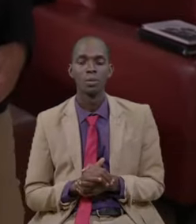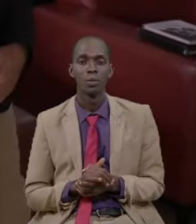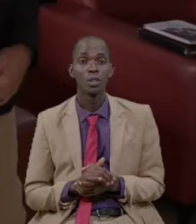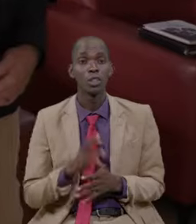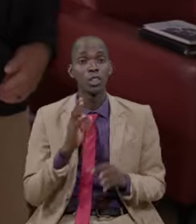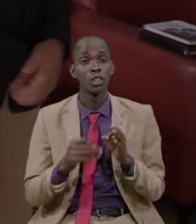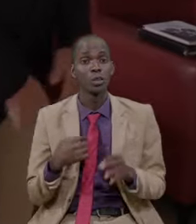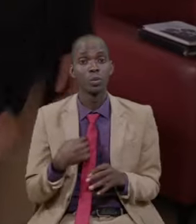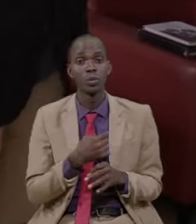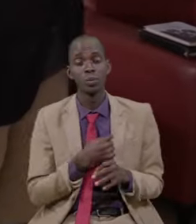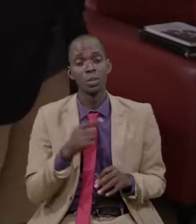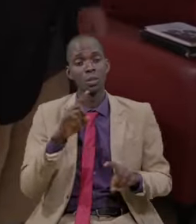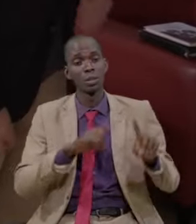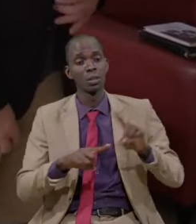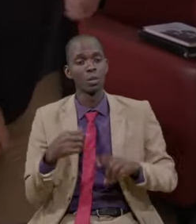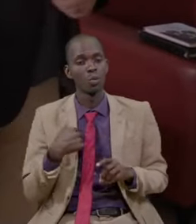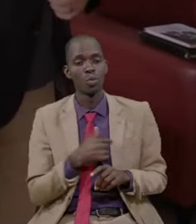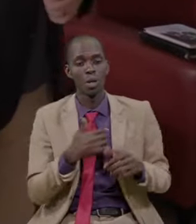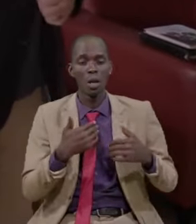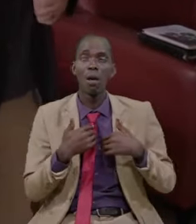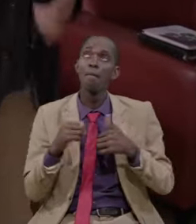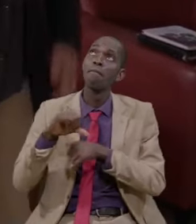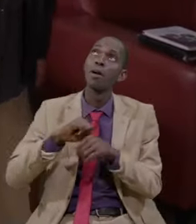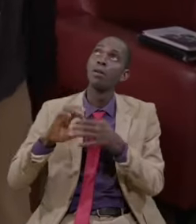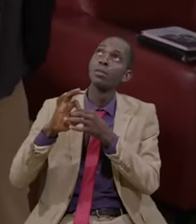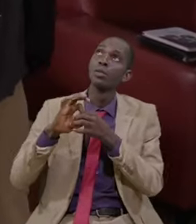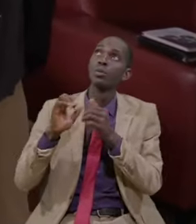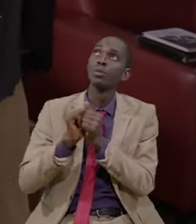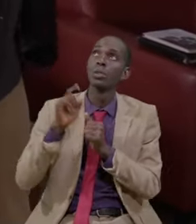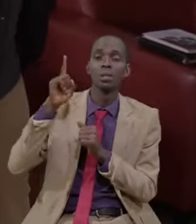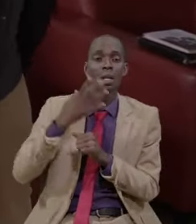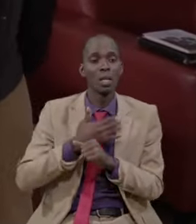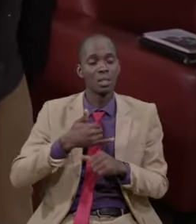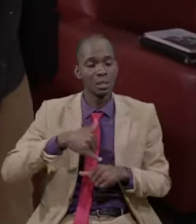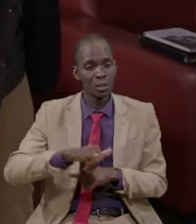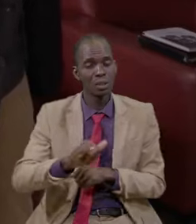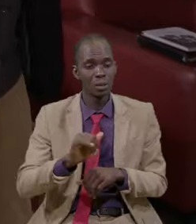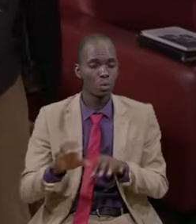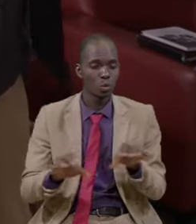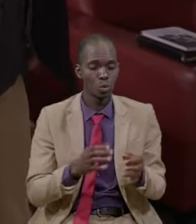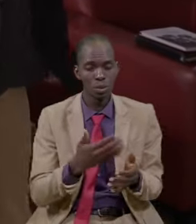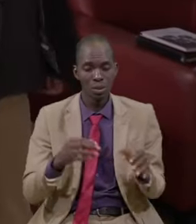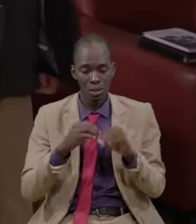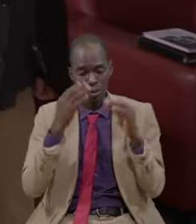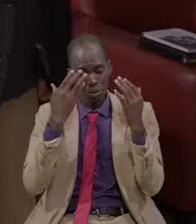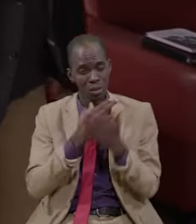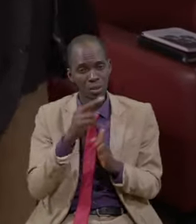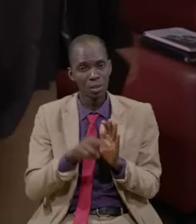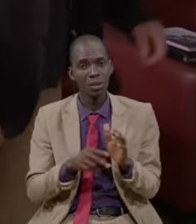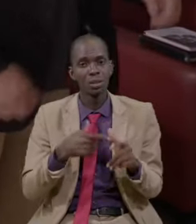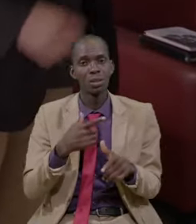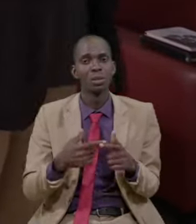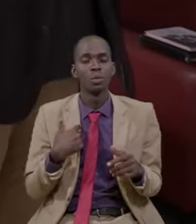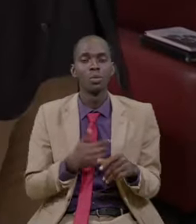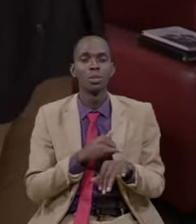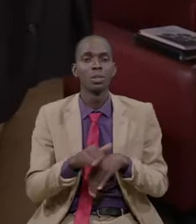Nous disons que nous sommes en communion avec lui, que nous marchons dans les ténèbres, nous nous trompons nous-mêmes et nous ne